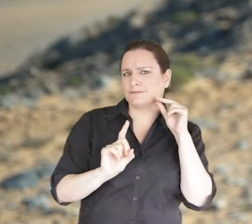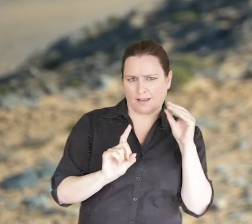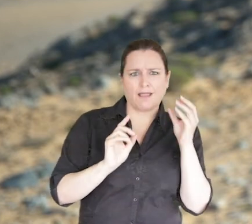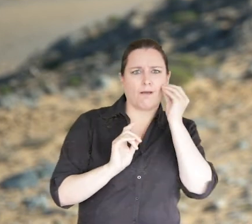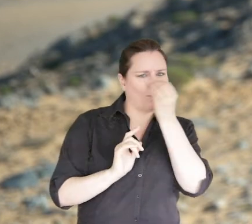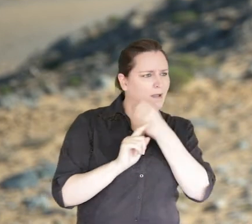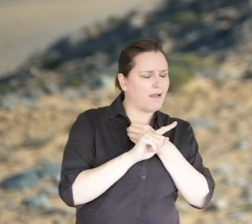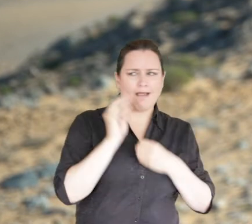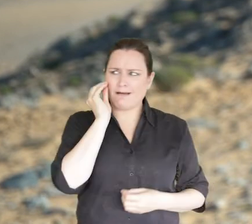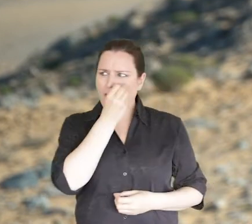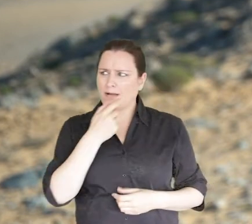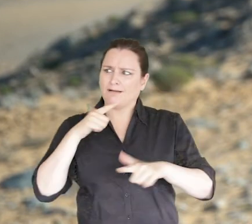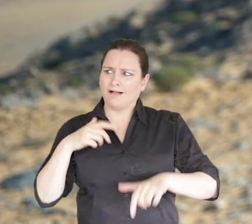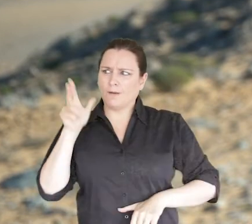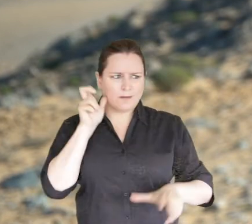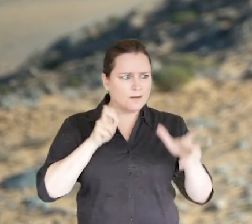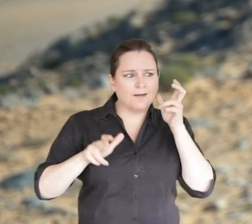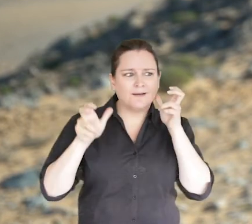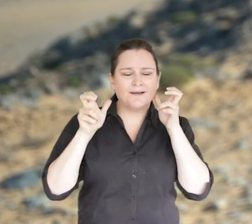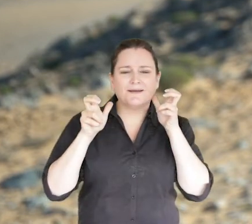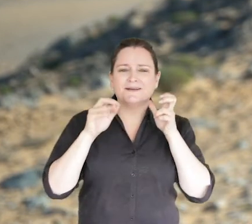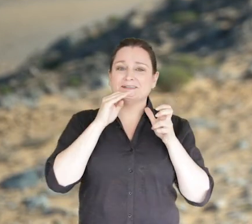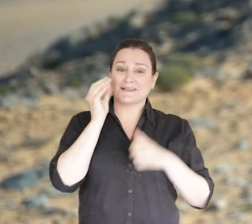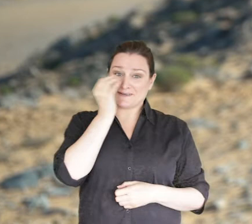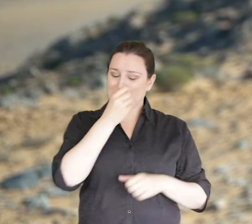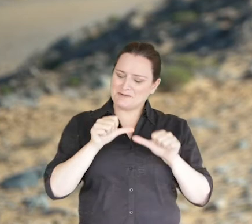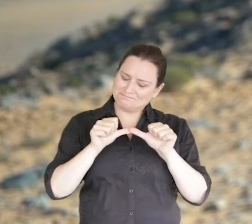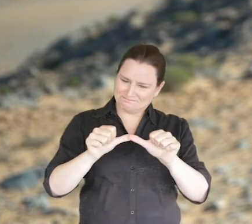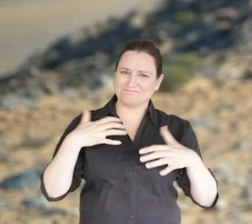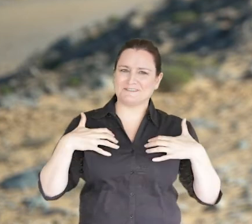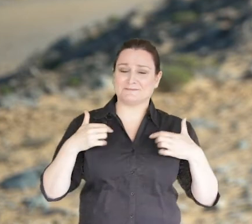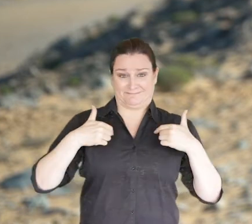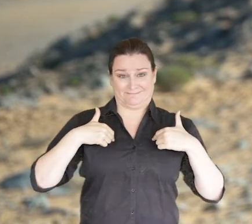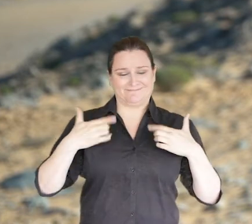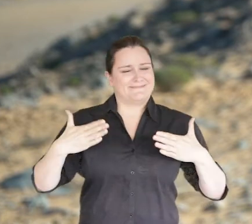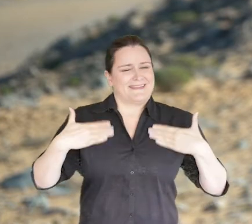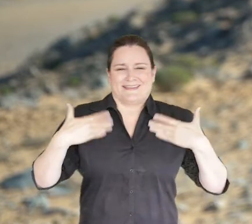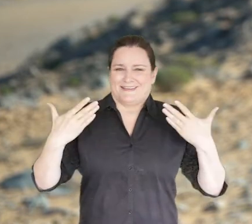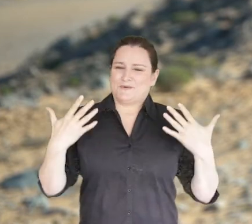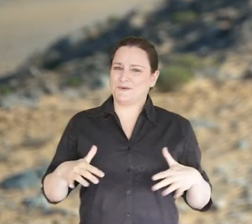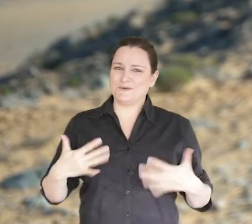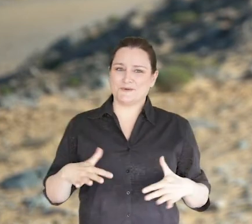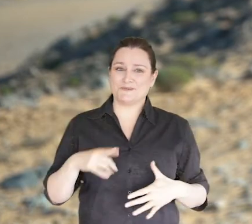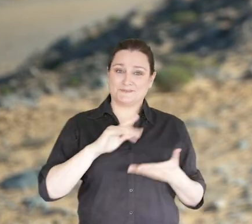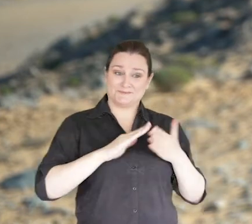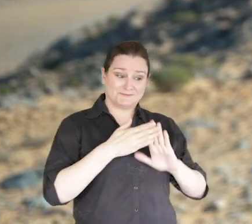praat die mense Nama. So Nama leef en my hart is baie bly daaroor. Ek het baie hoop vir